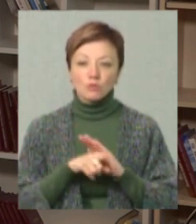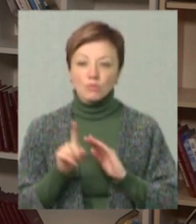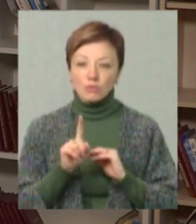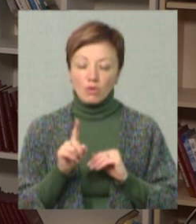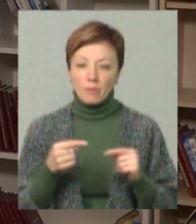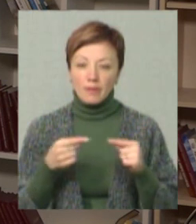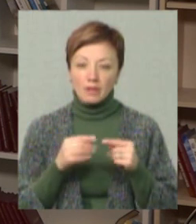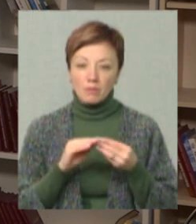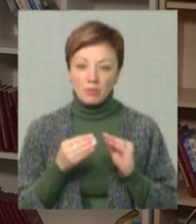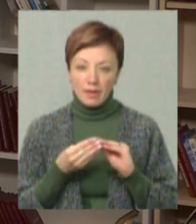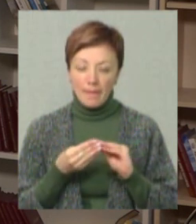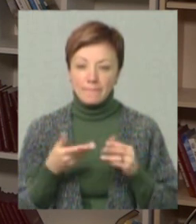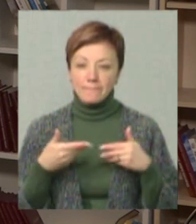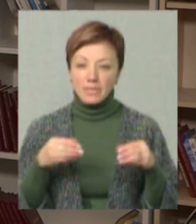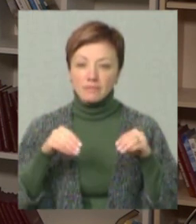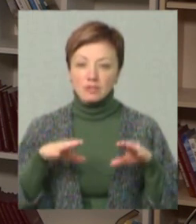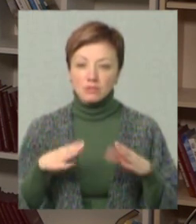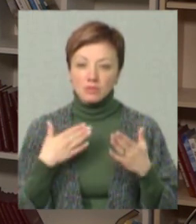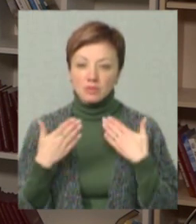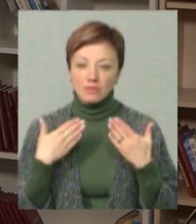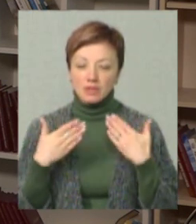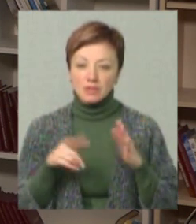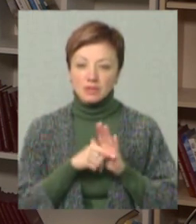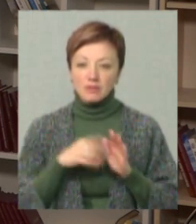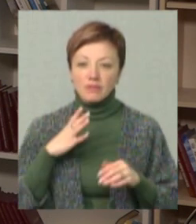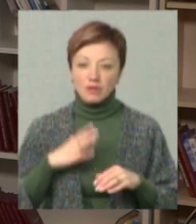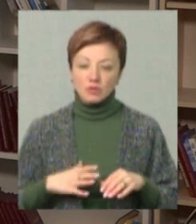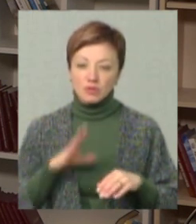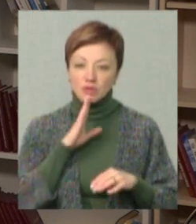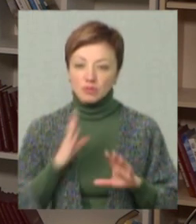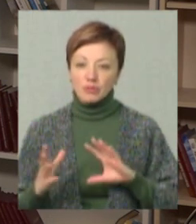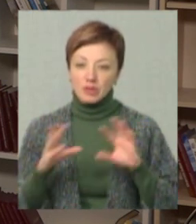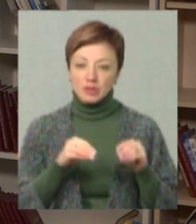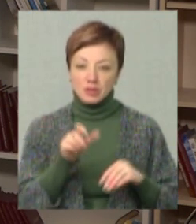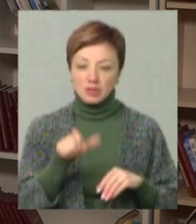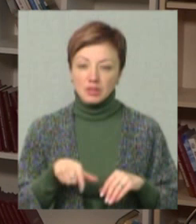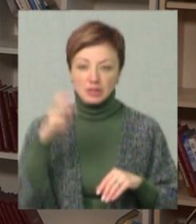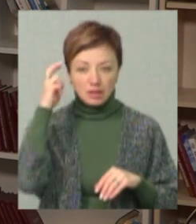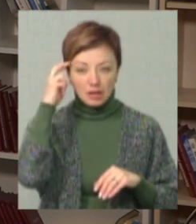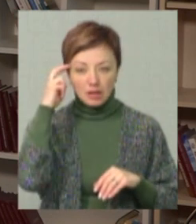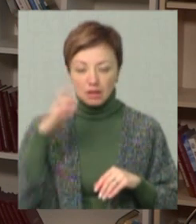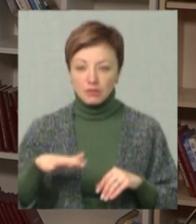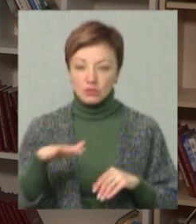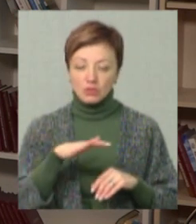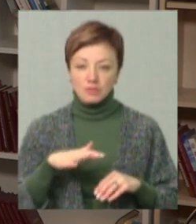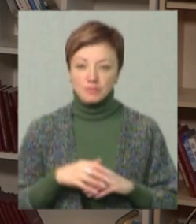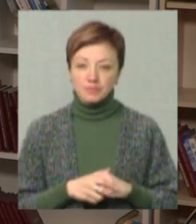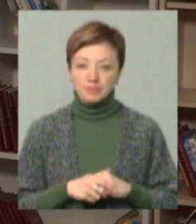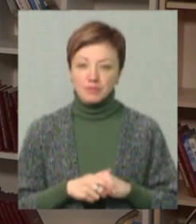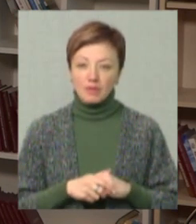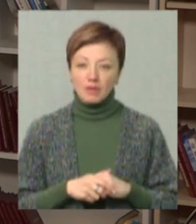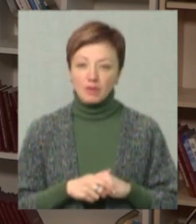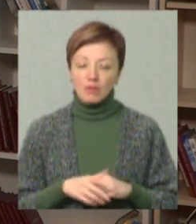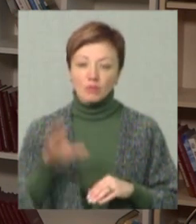чому конкретно проблема, ми вирішили поспілкуватися з вимушеною переселенкою з Київщини Вірою.